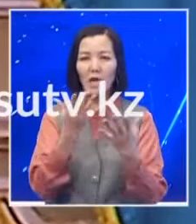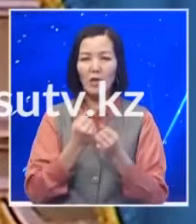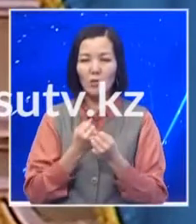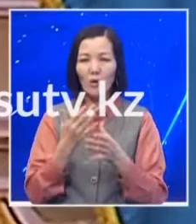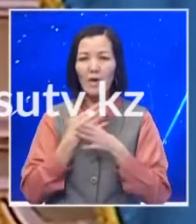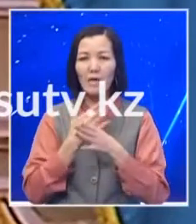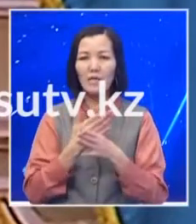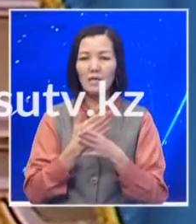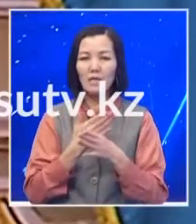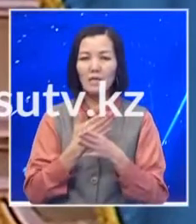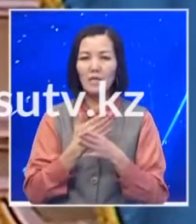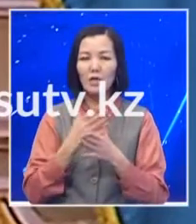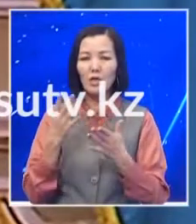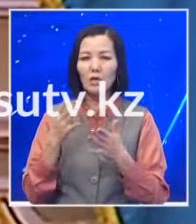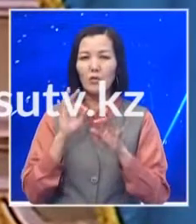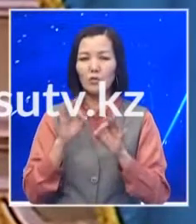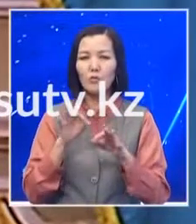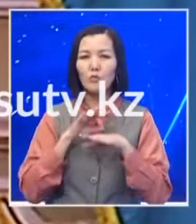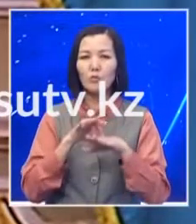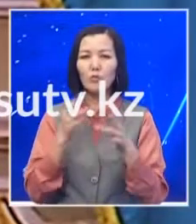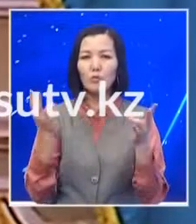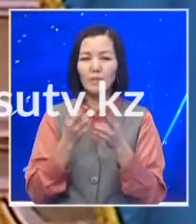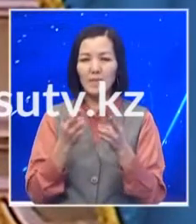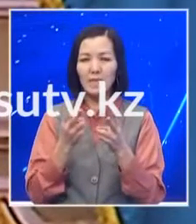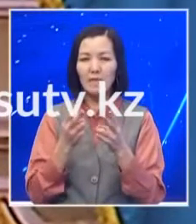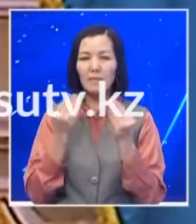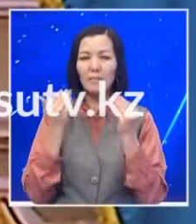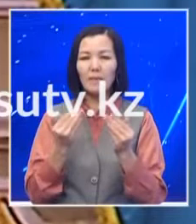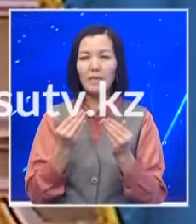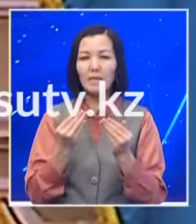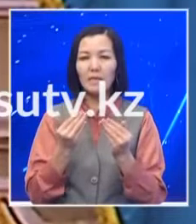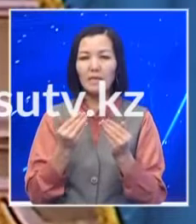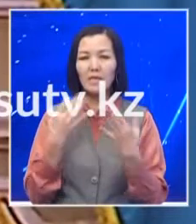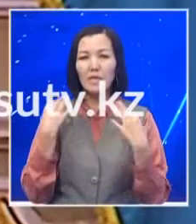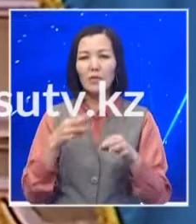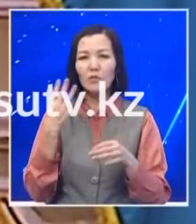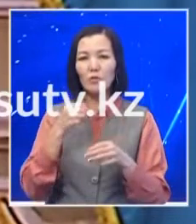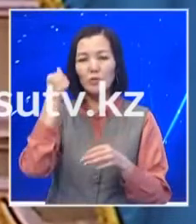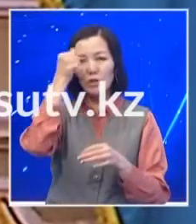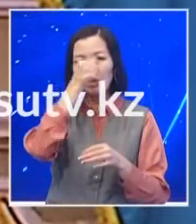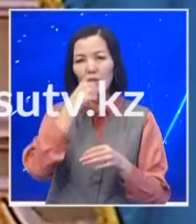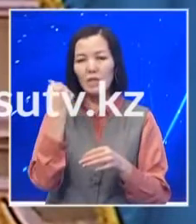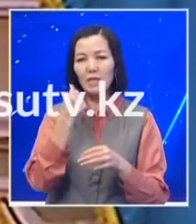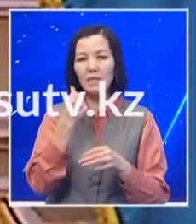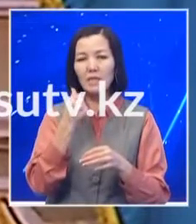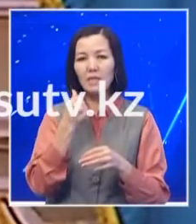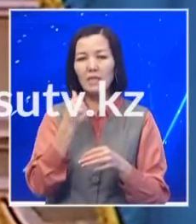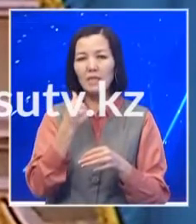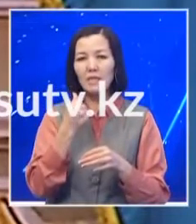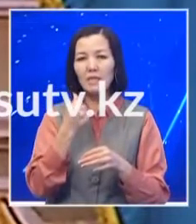вакцинациялауды табысты өткізуімізге байланысты. Биыл қастерлі тәуелсіздігімізге 30